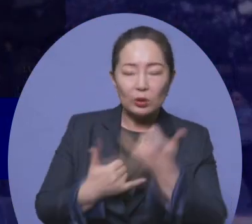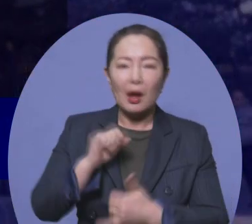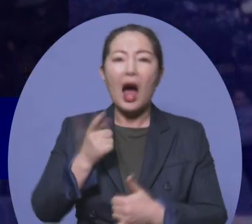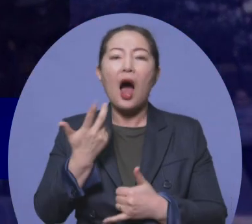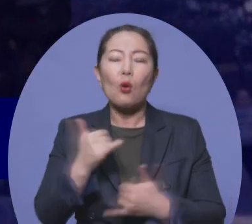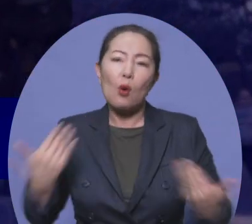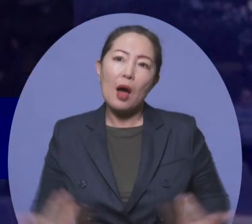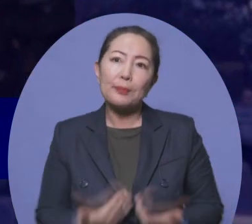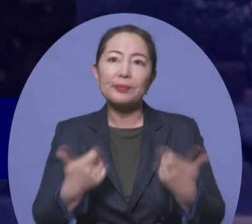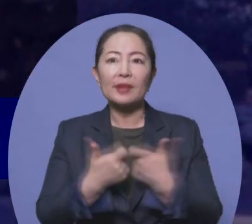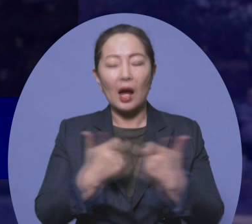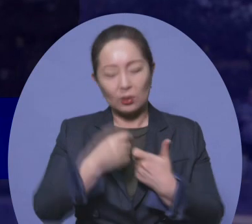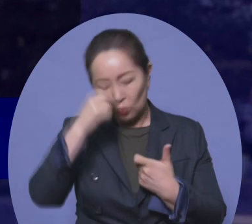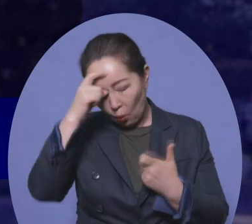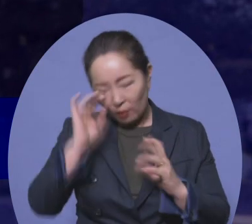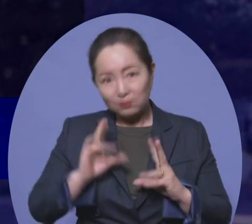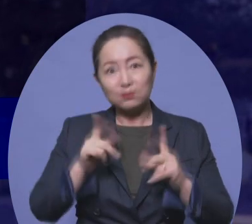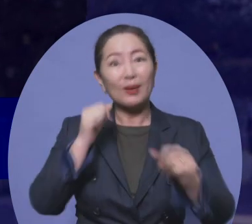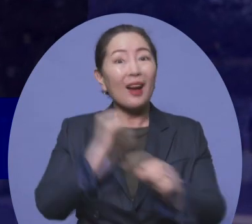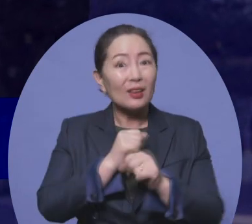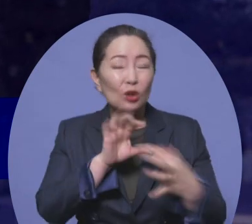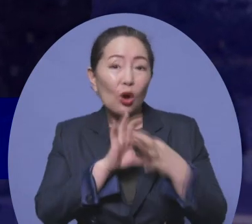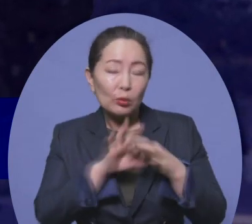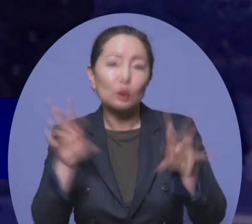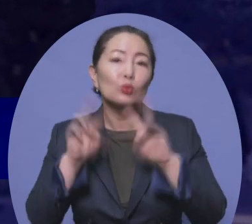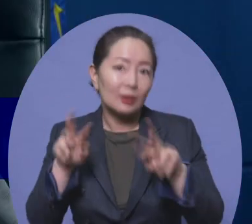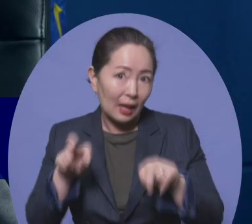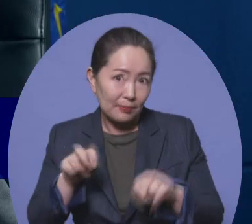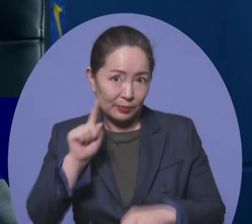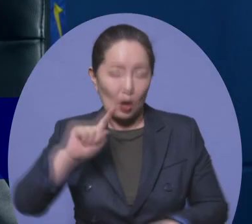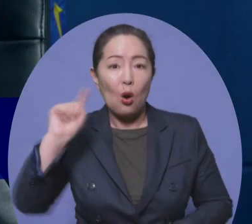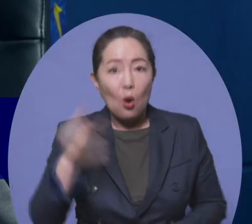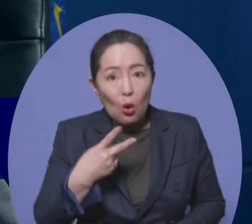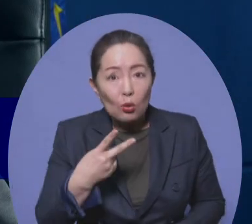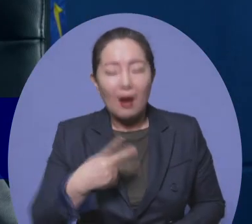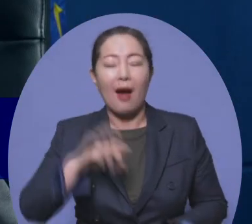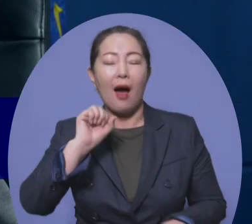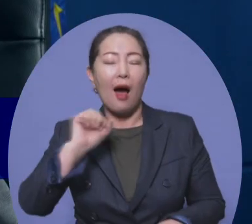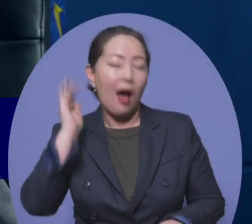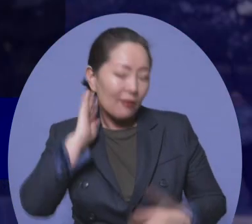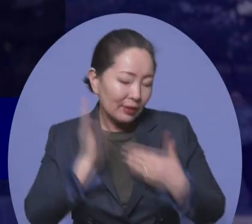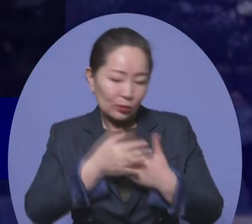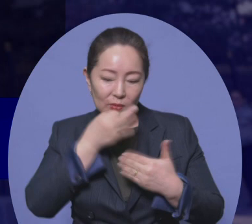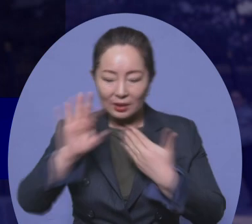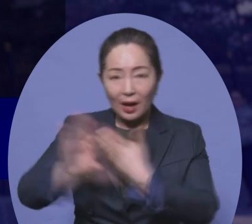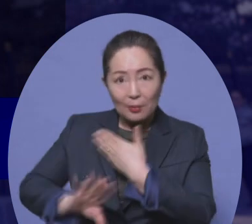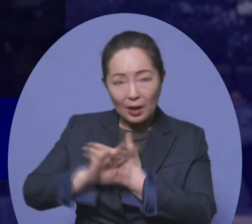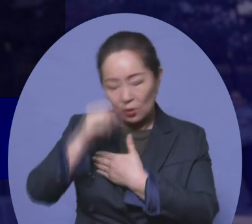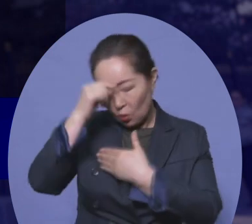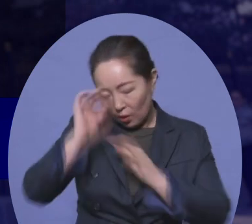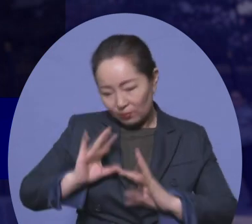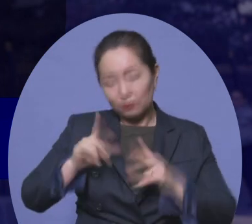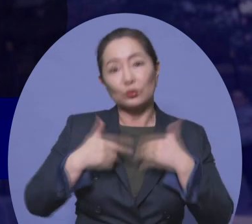соёлд нийцсэн соёлын гэрэл хүүд ажиллагааны тэм судалгаа байгаа. За 2-р нь бол авлигаас үрдсэн сэргийлэх соёлын